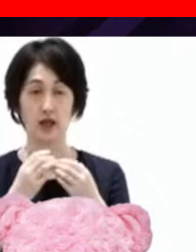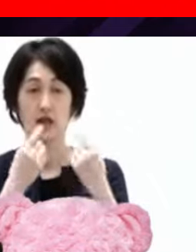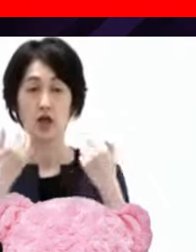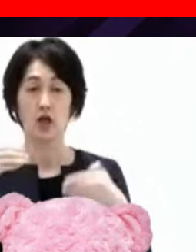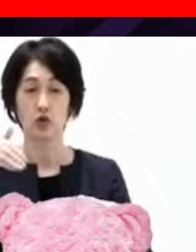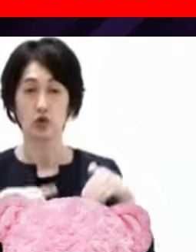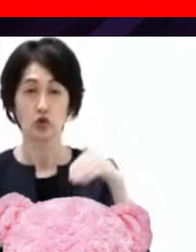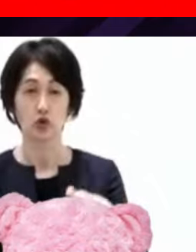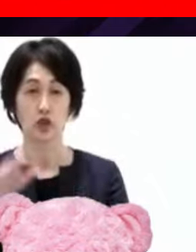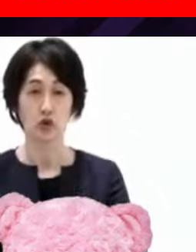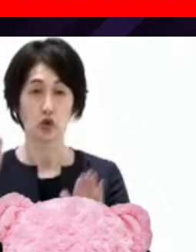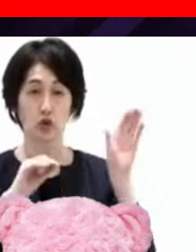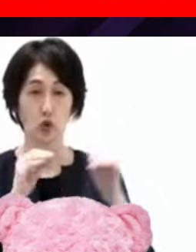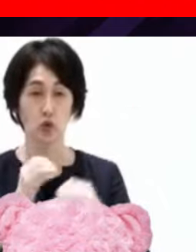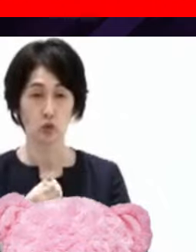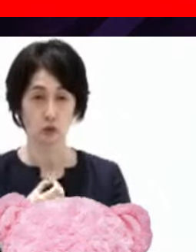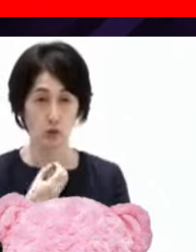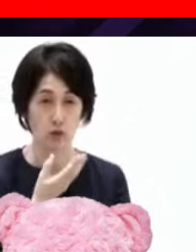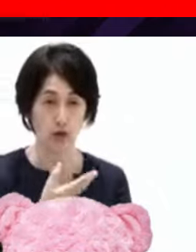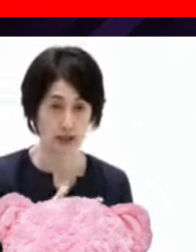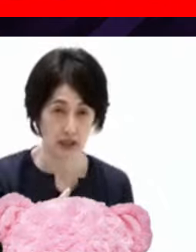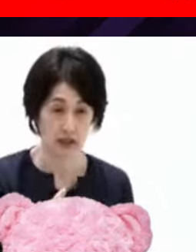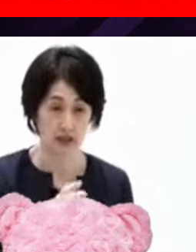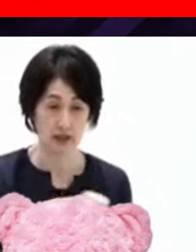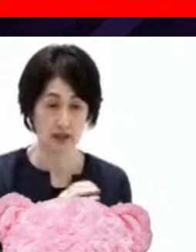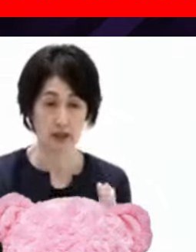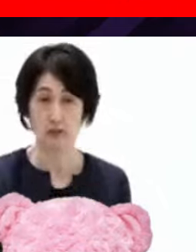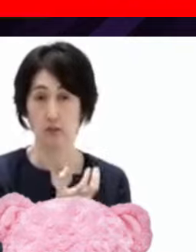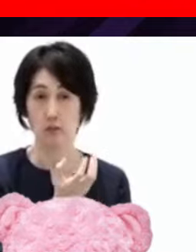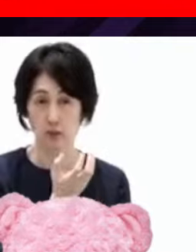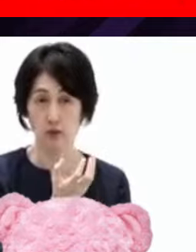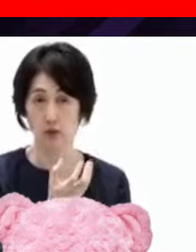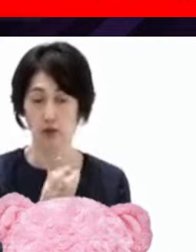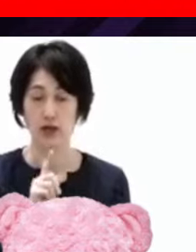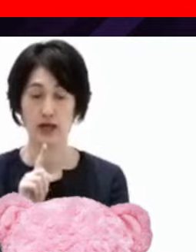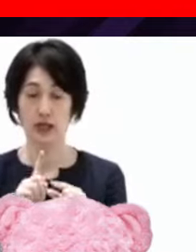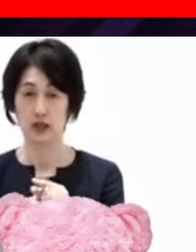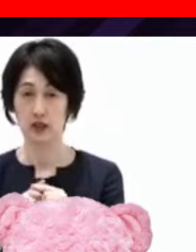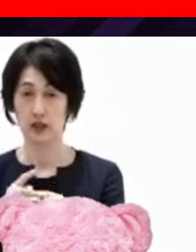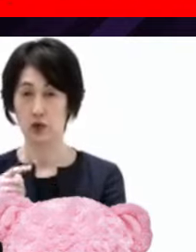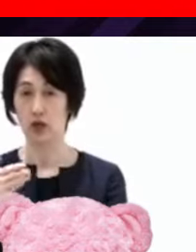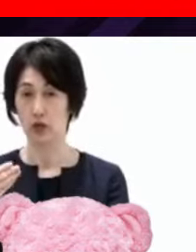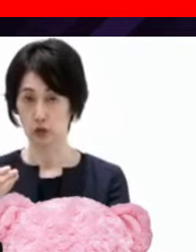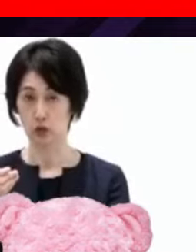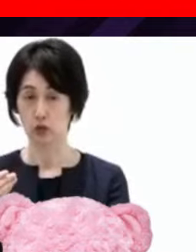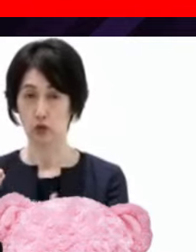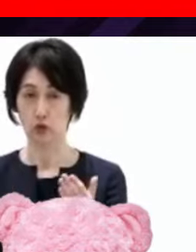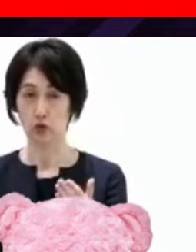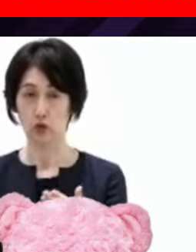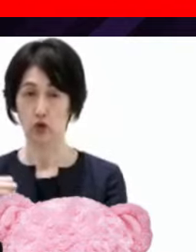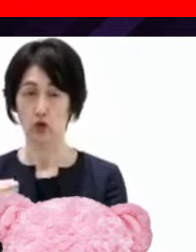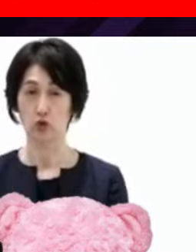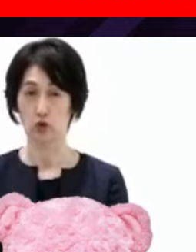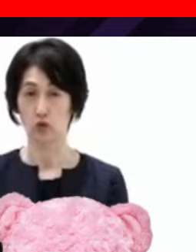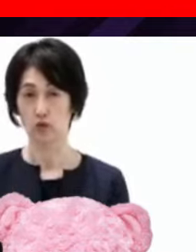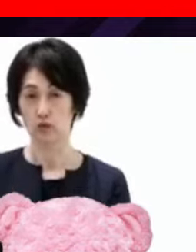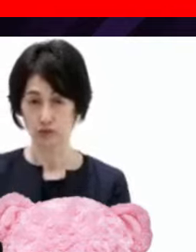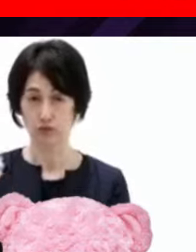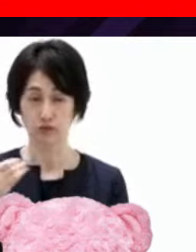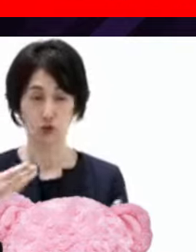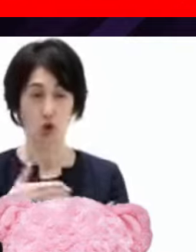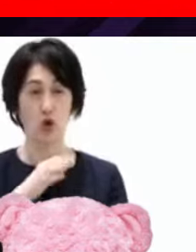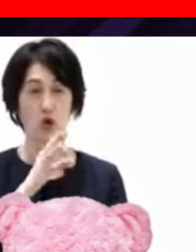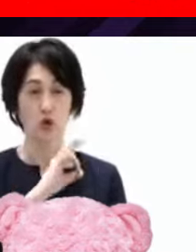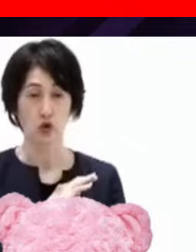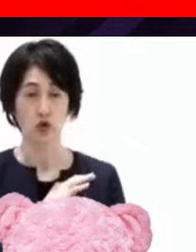に漏らした疑いで区議と職員が逮捕されたことを受け、千代田区の樋口区長は職員を対象に議員との関係性を聞いたアンケ